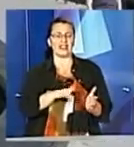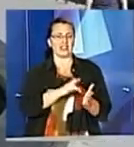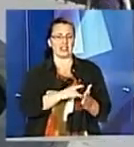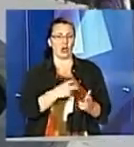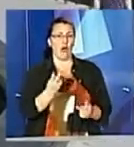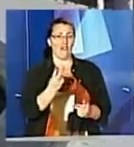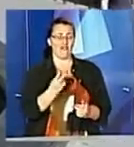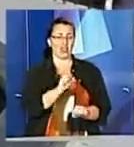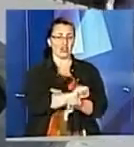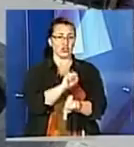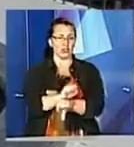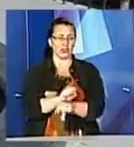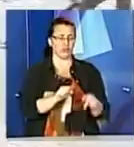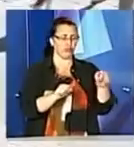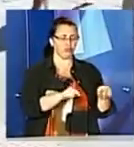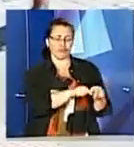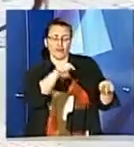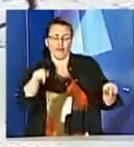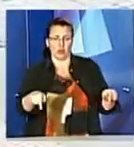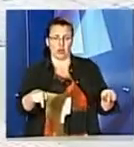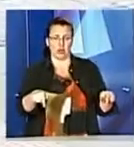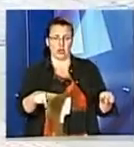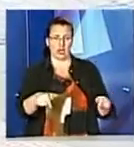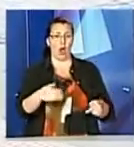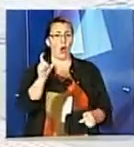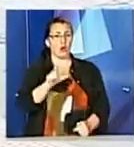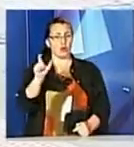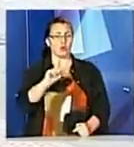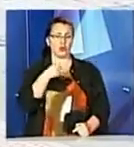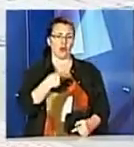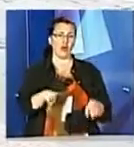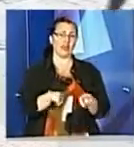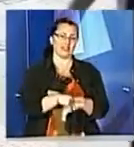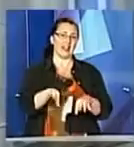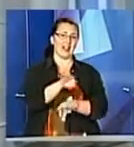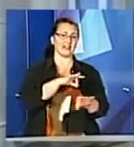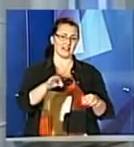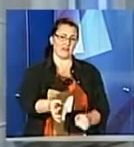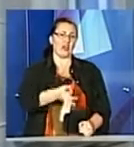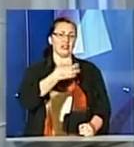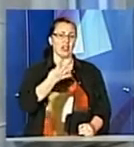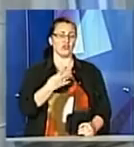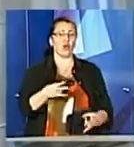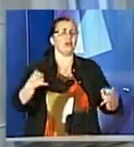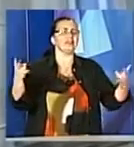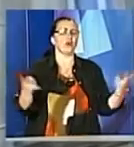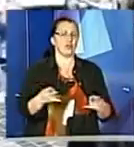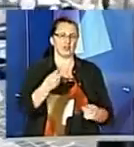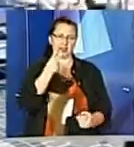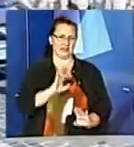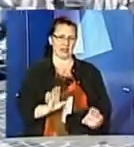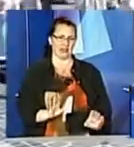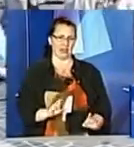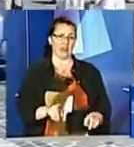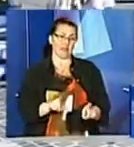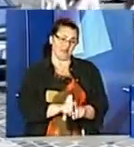зупинки будуть розташовані одна навпроти іншої. Пішоходи кажуть, така схема їм до вподоби, проте необхідності в ній не бачать. Отак